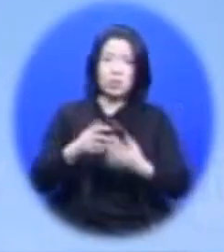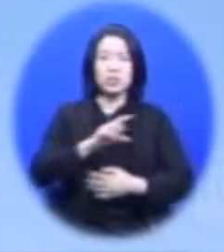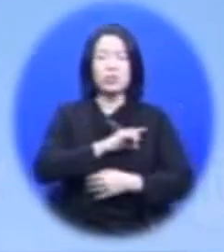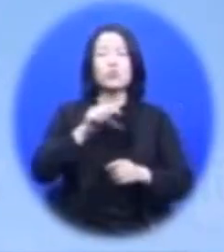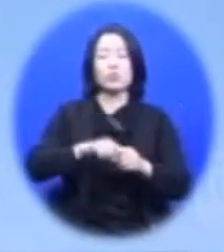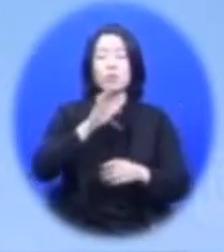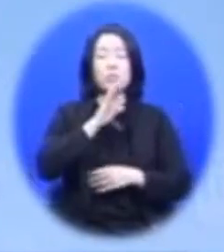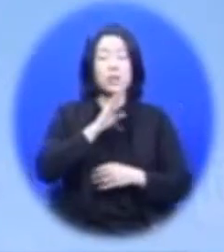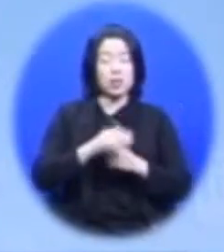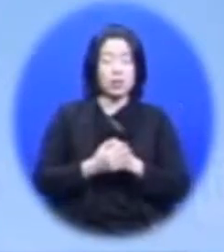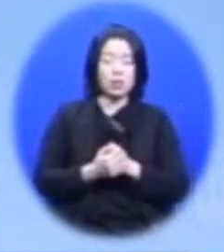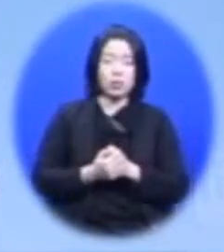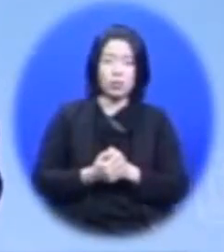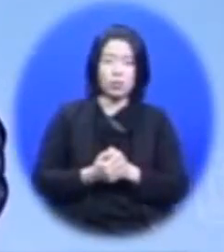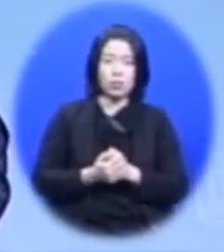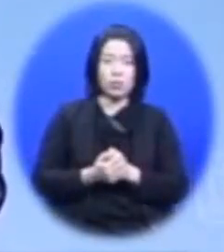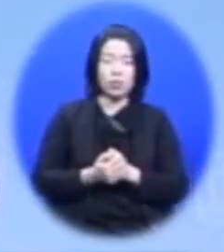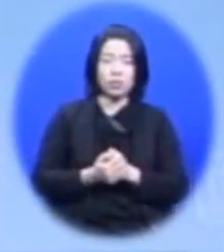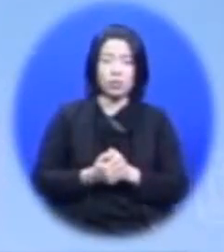주제라니까요.